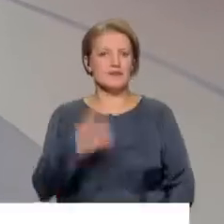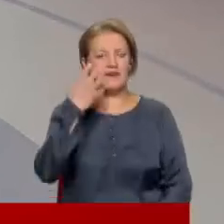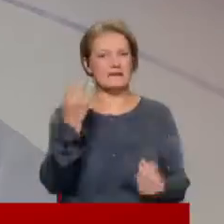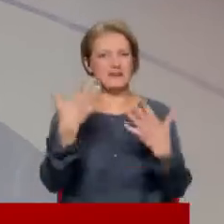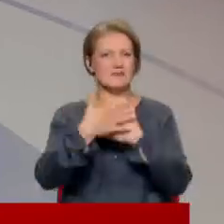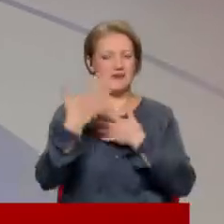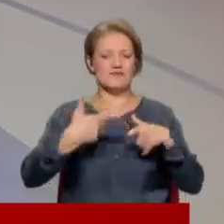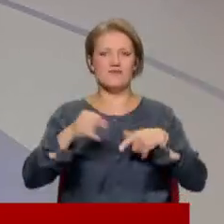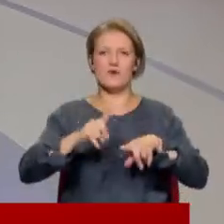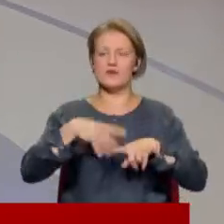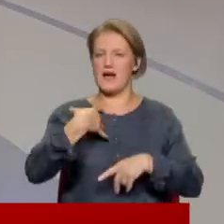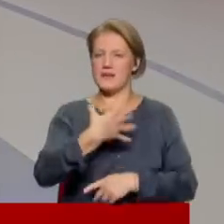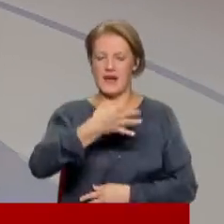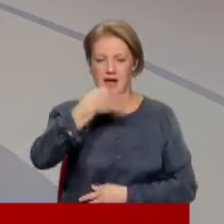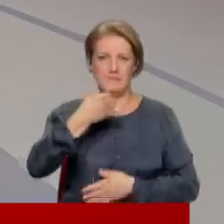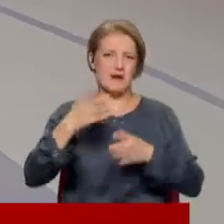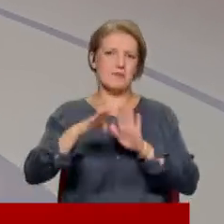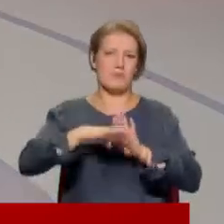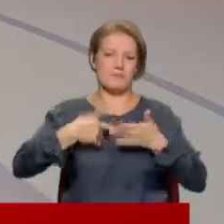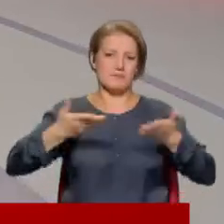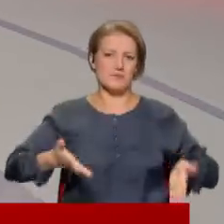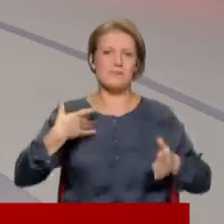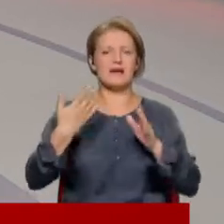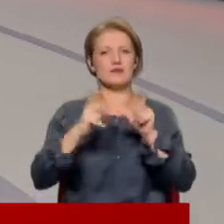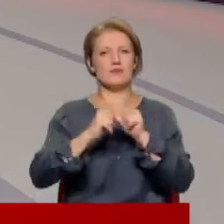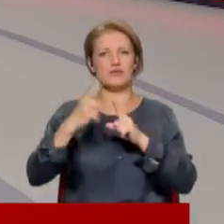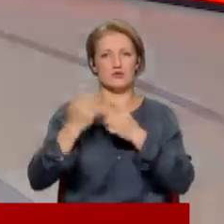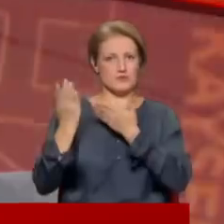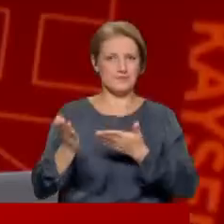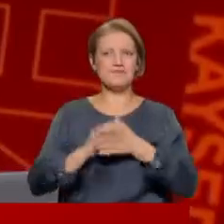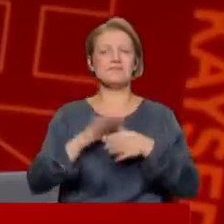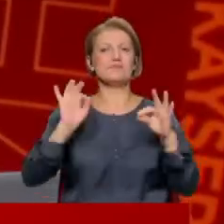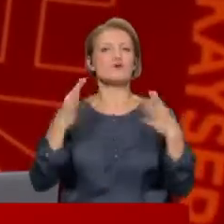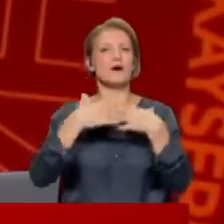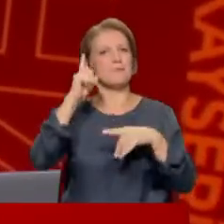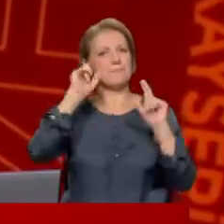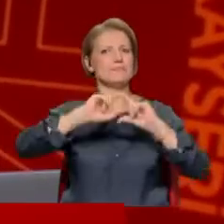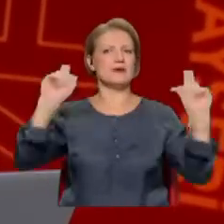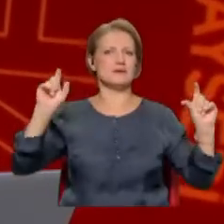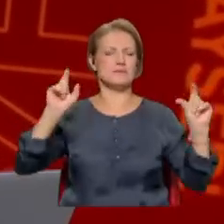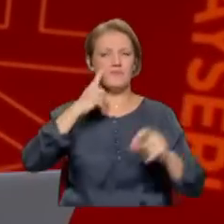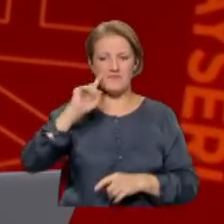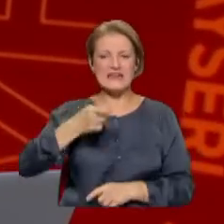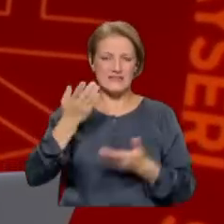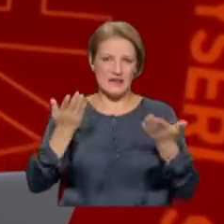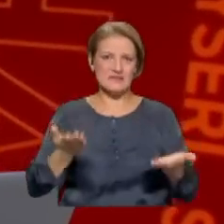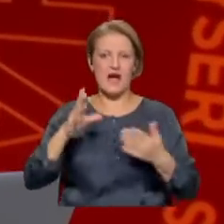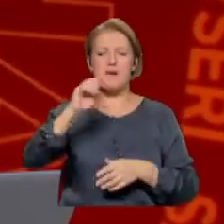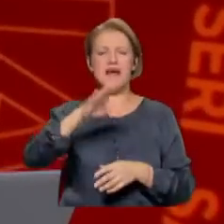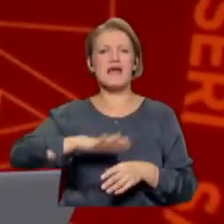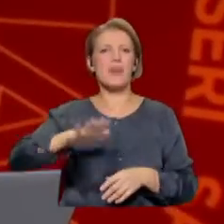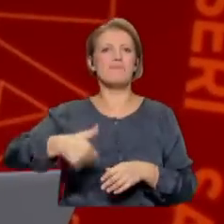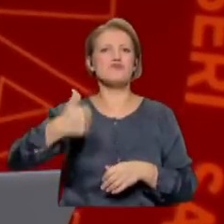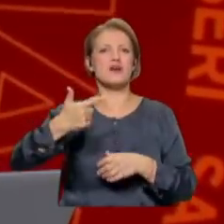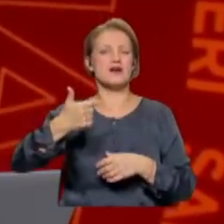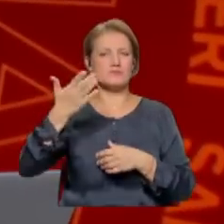Efendim iyi akşamlar. Fox Ana Haber Bülteni ile karşınızdayız. Ben Gülbin Tosun. Bu akşam başlığımız farkındayız. AK Parti Genel